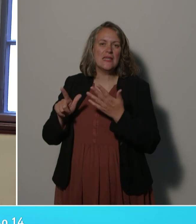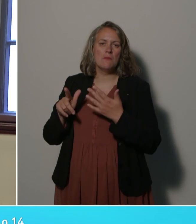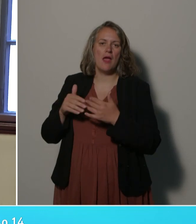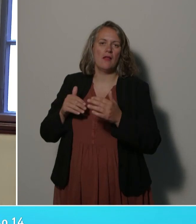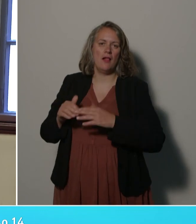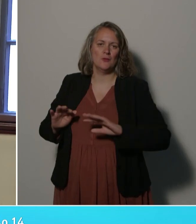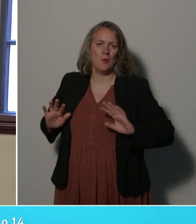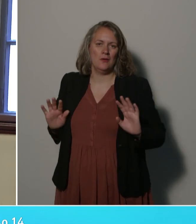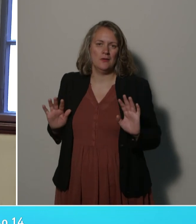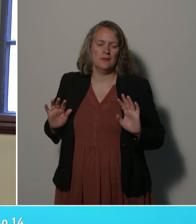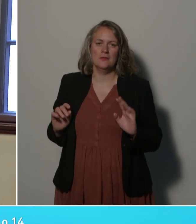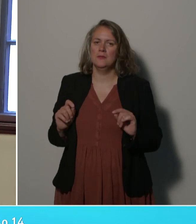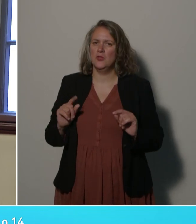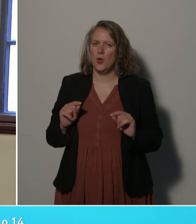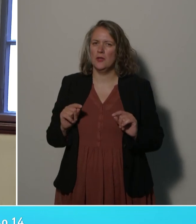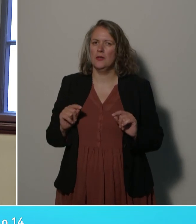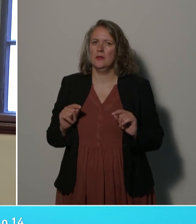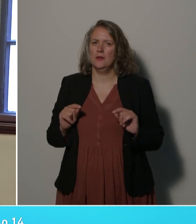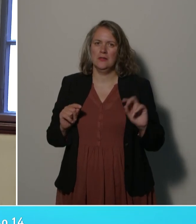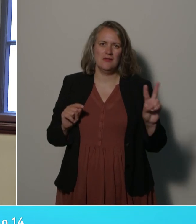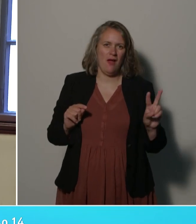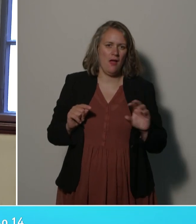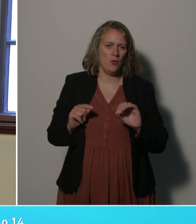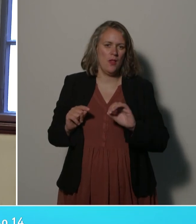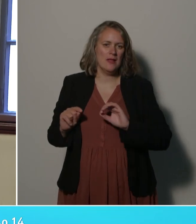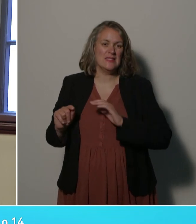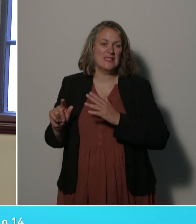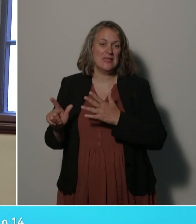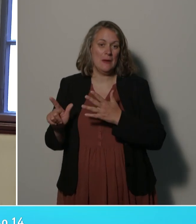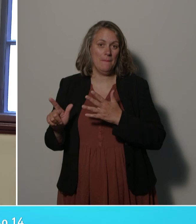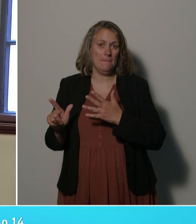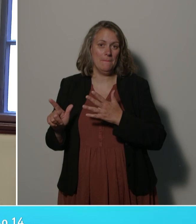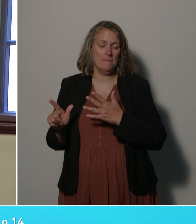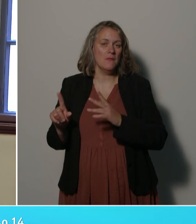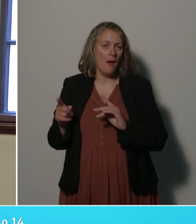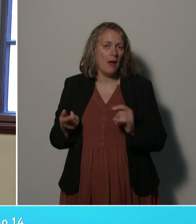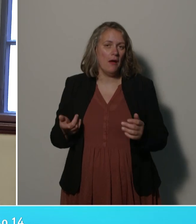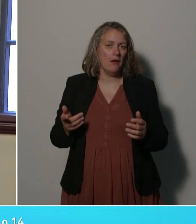Enthaltungen, ich betone damit, so skurril das ist, einstimmig zugestimmt.